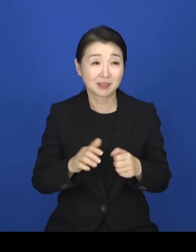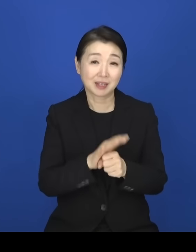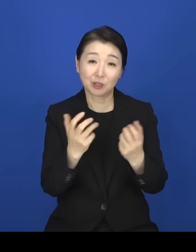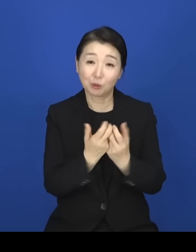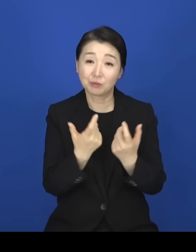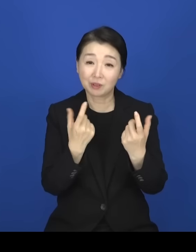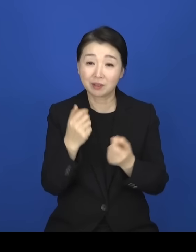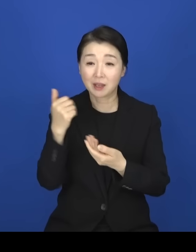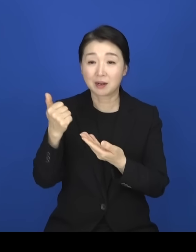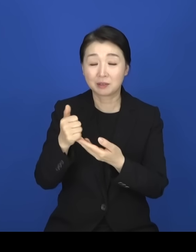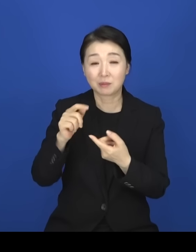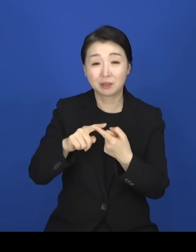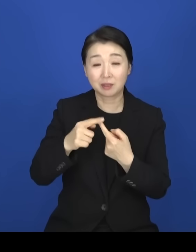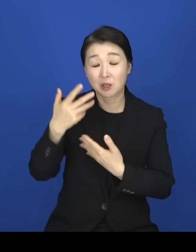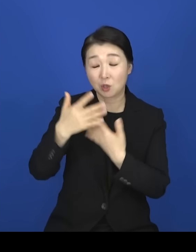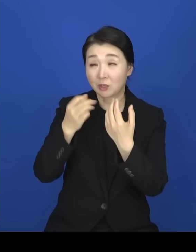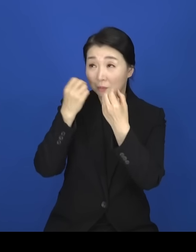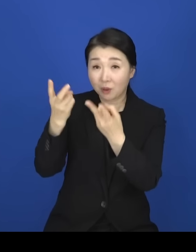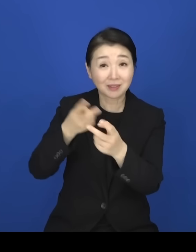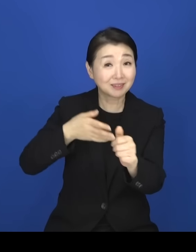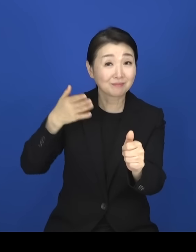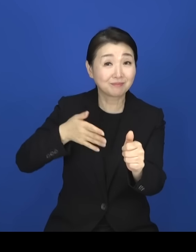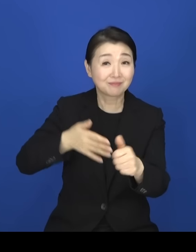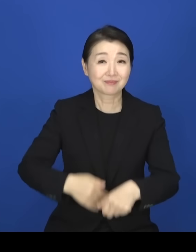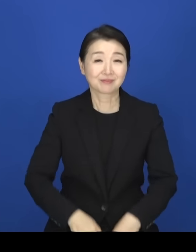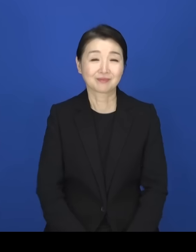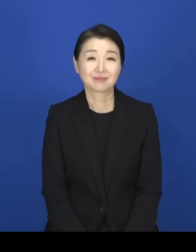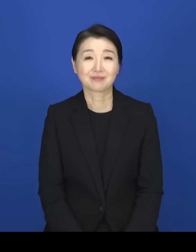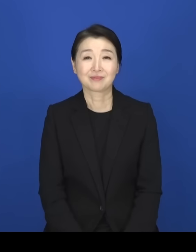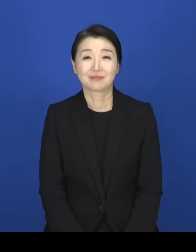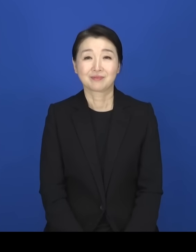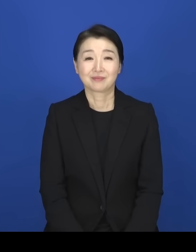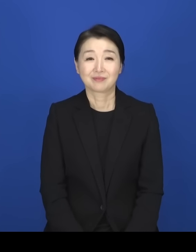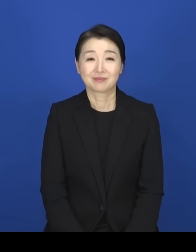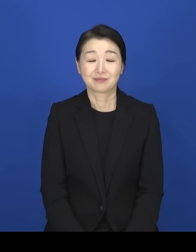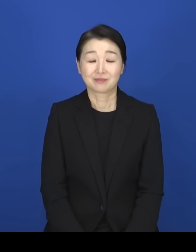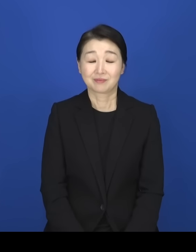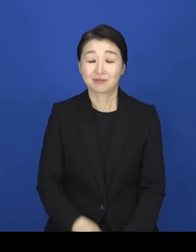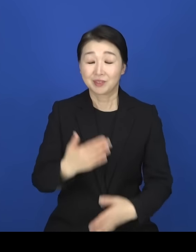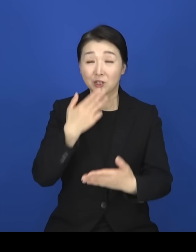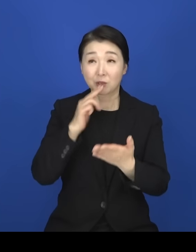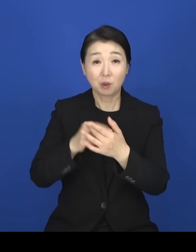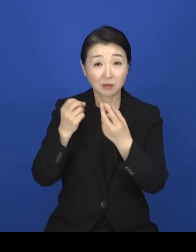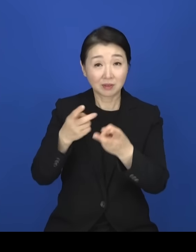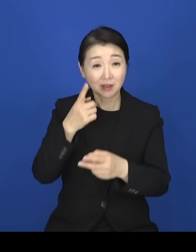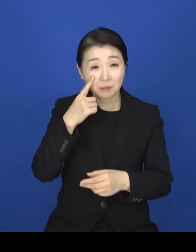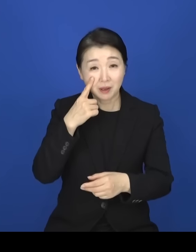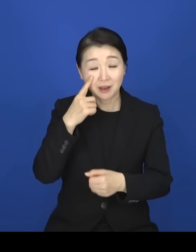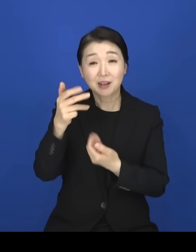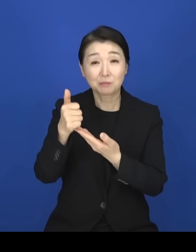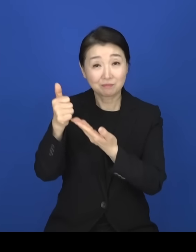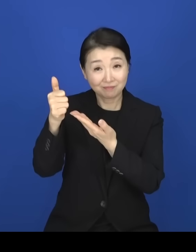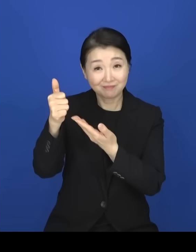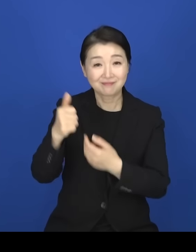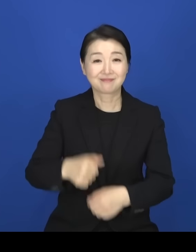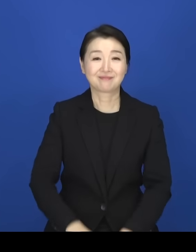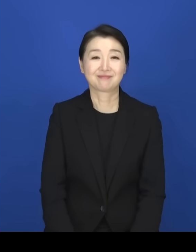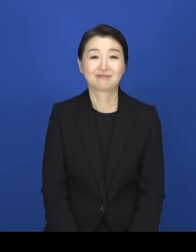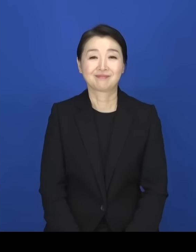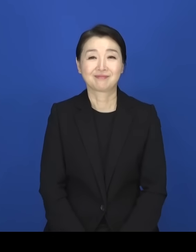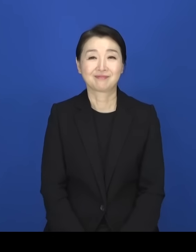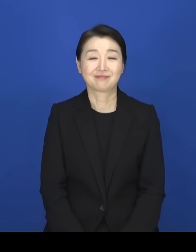같은데 하나님에게 영상 편지 한번 쓸 수 있어요? 영상 편지. 네, 뭐 하면 하죠, 뭐. 네, 하나님한테 영상 편지. 하나님에게 영상 편지.